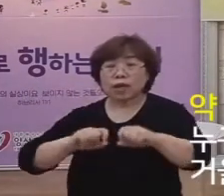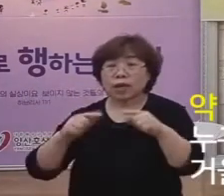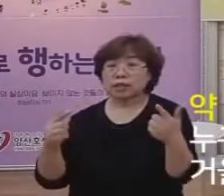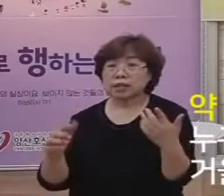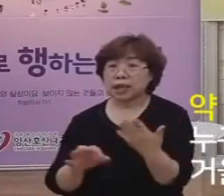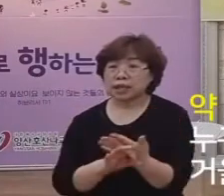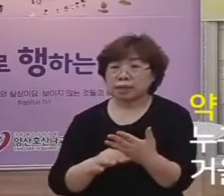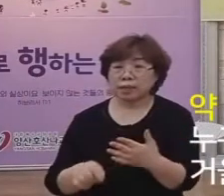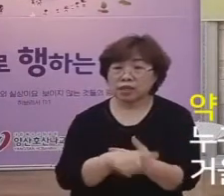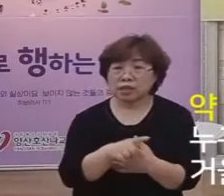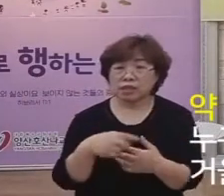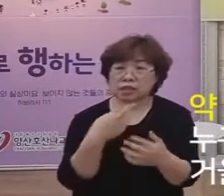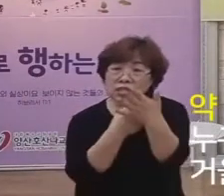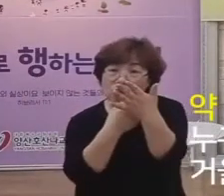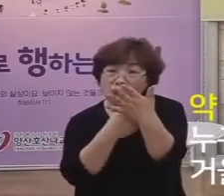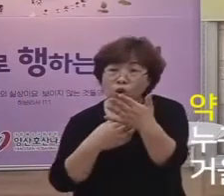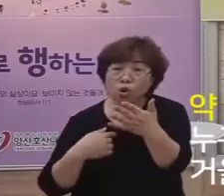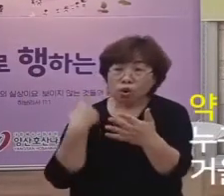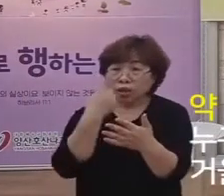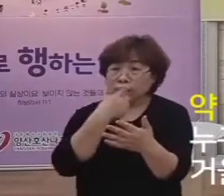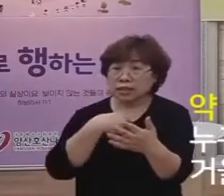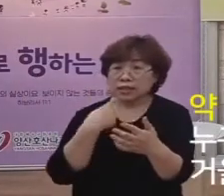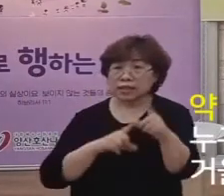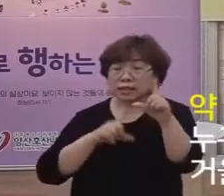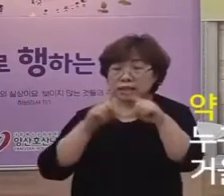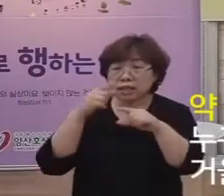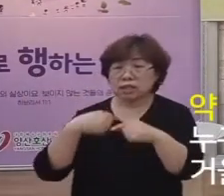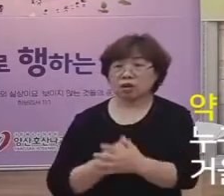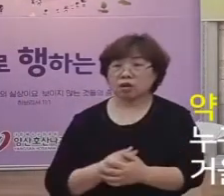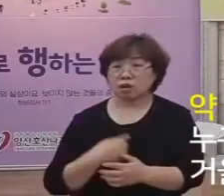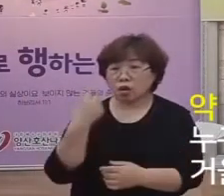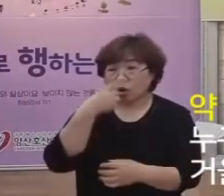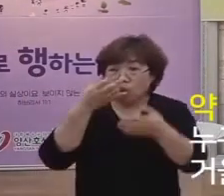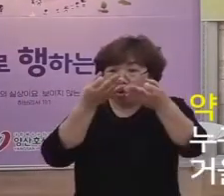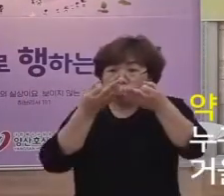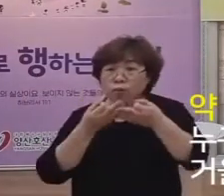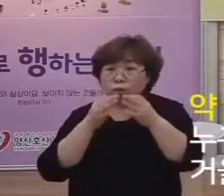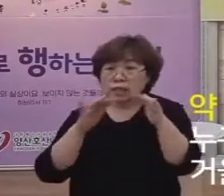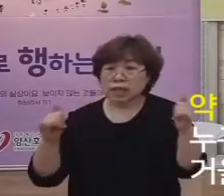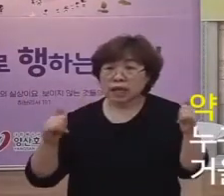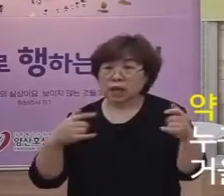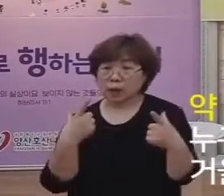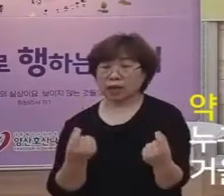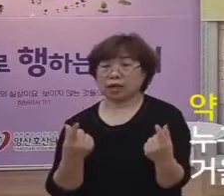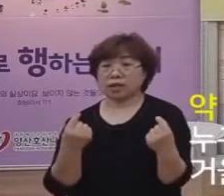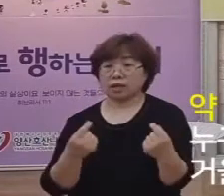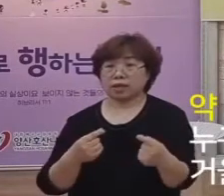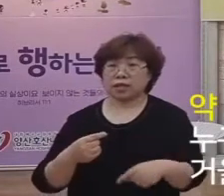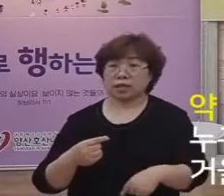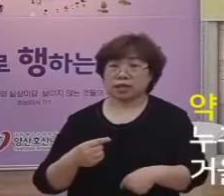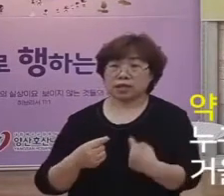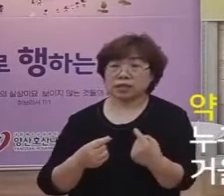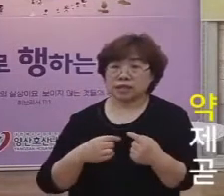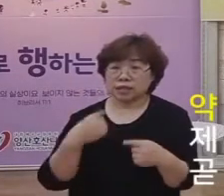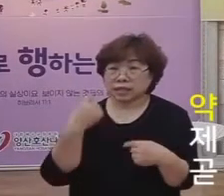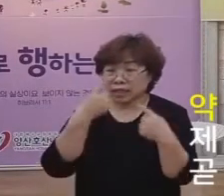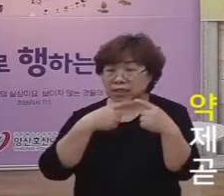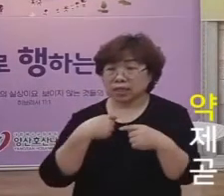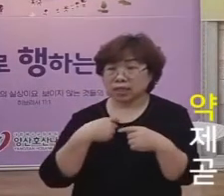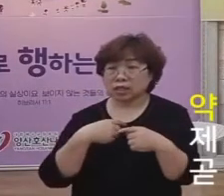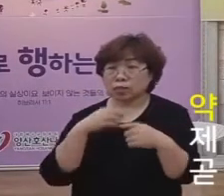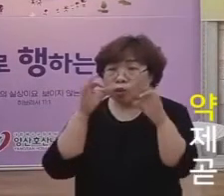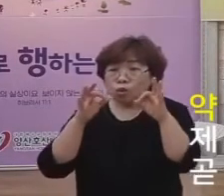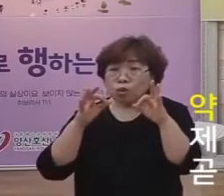듣고 행하지 아니하면 그는 거울로 자기 자신의 생긴 얼굴을 보는 사람과 같아서